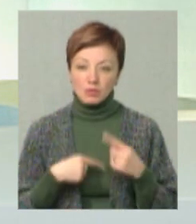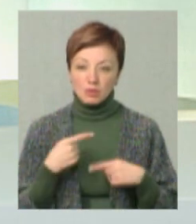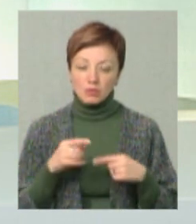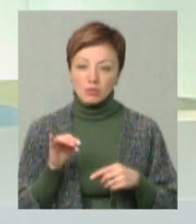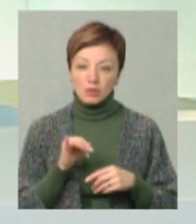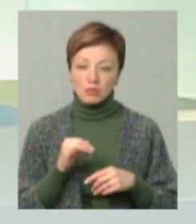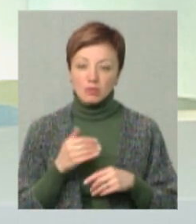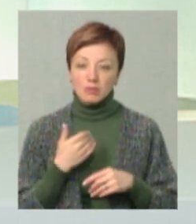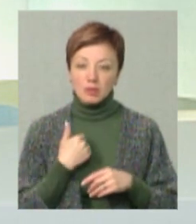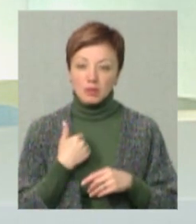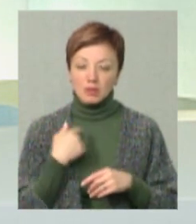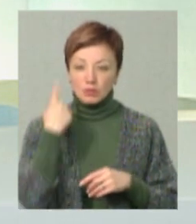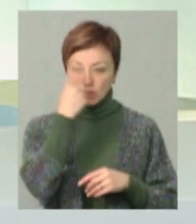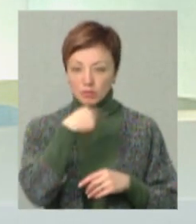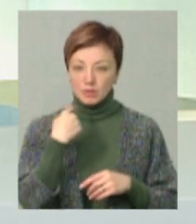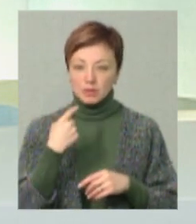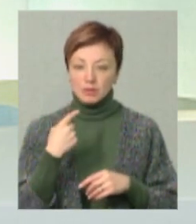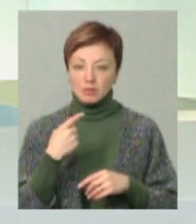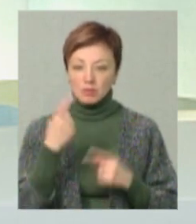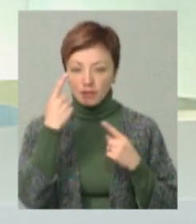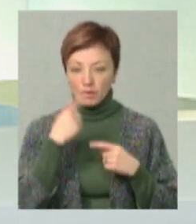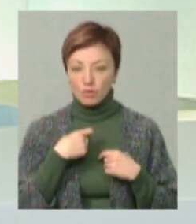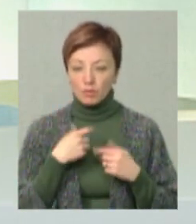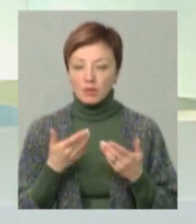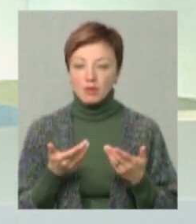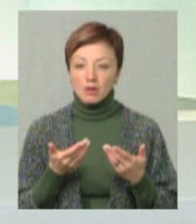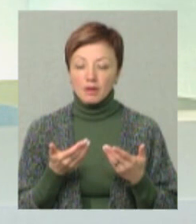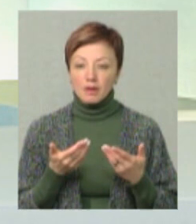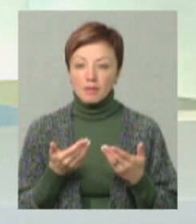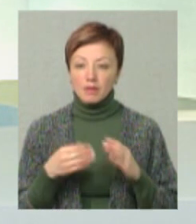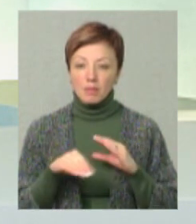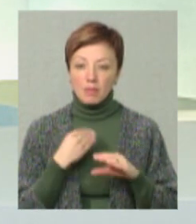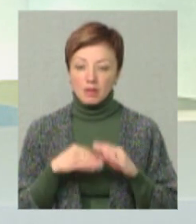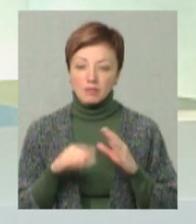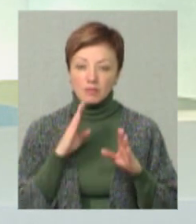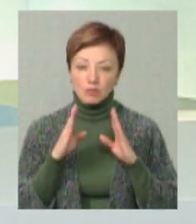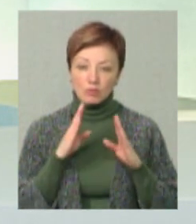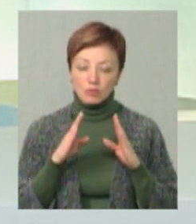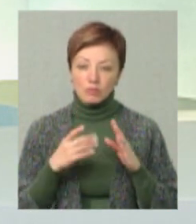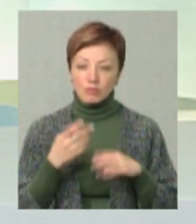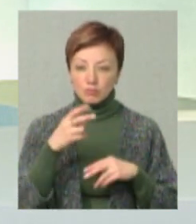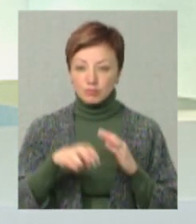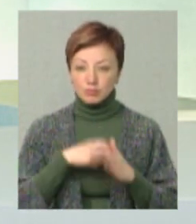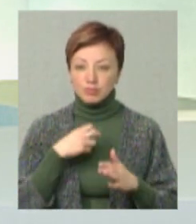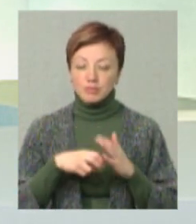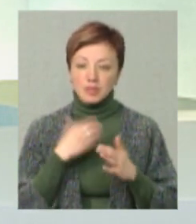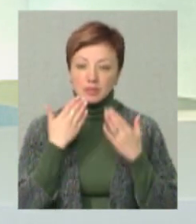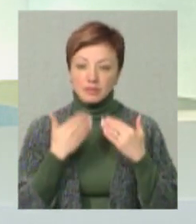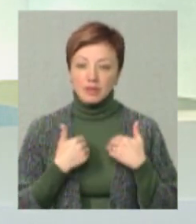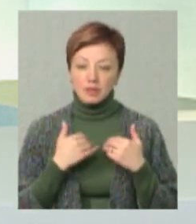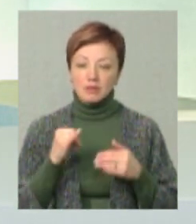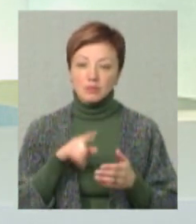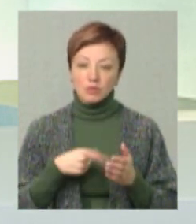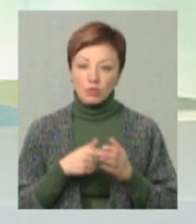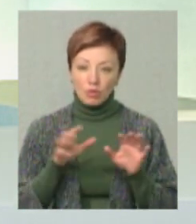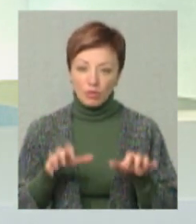і мені в особисті повідомлення на месенджер Facebook приходять звернення і